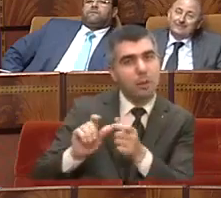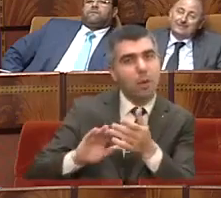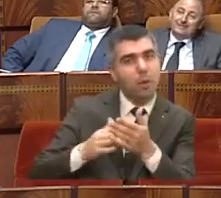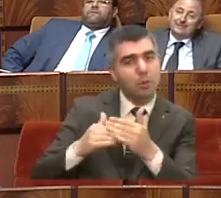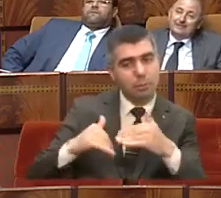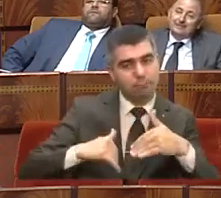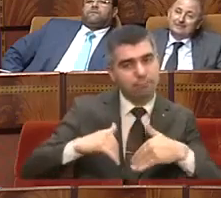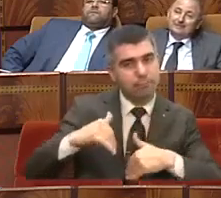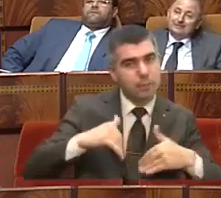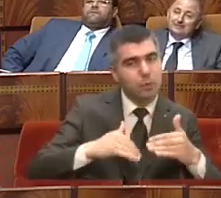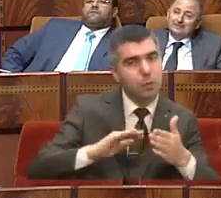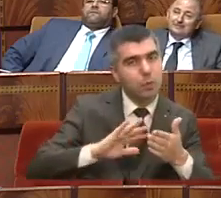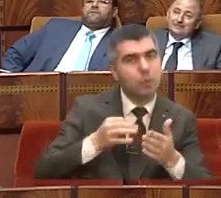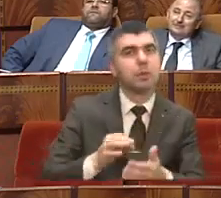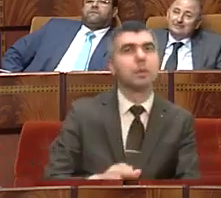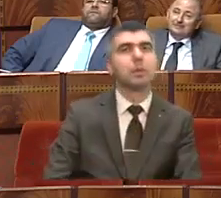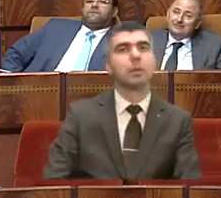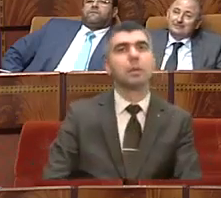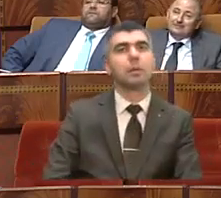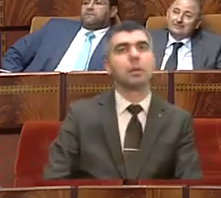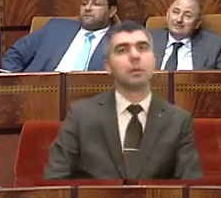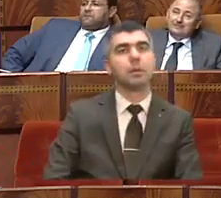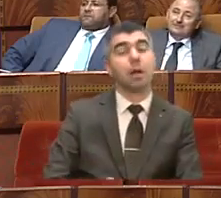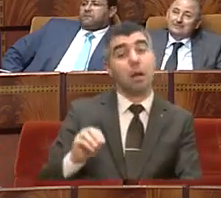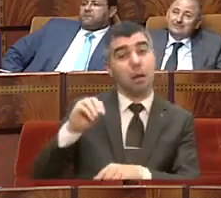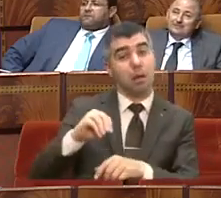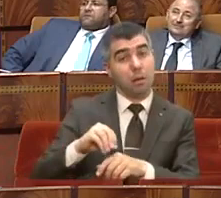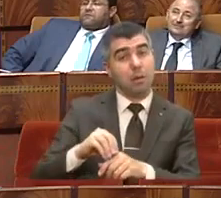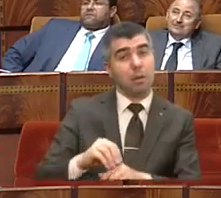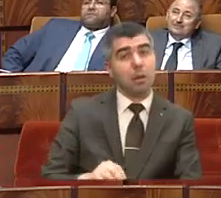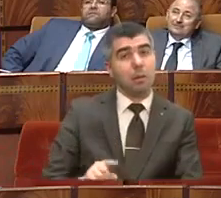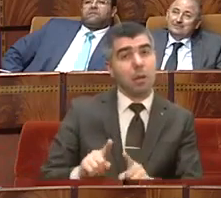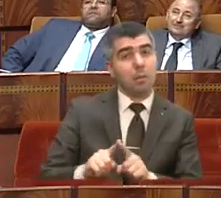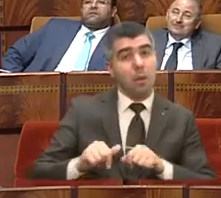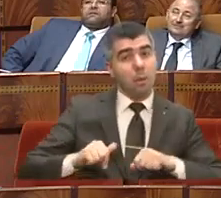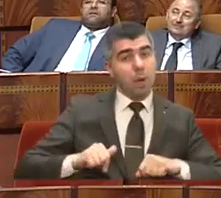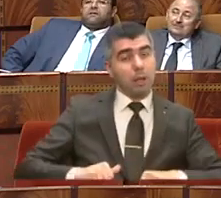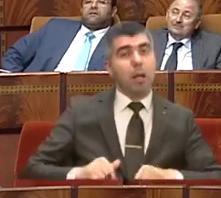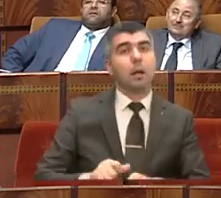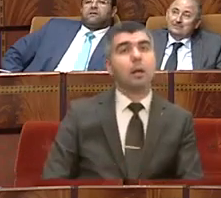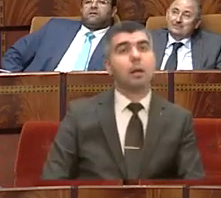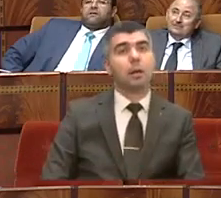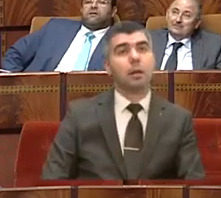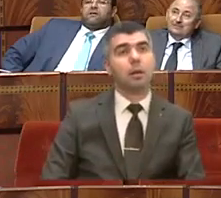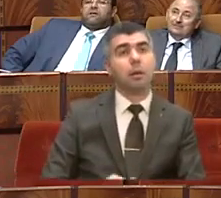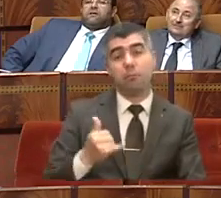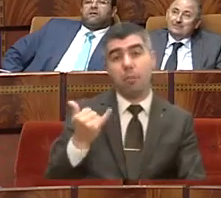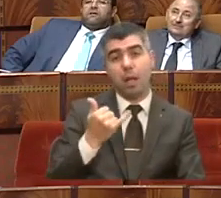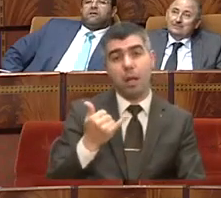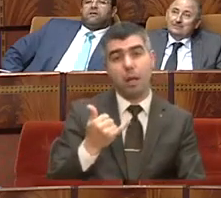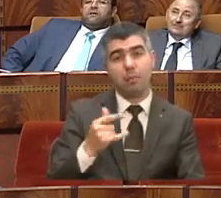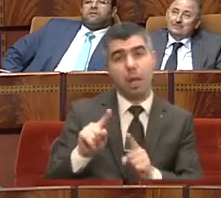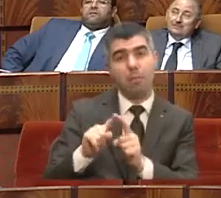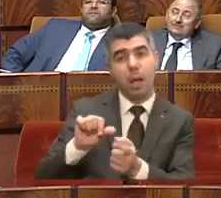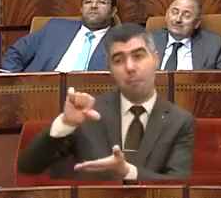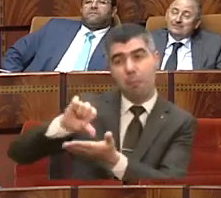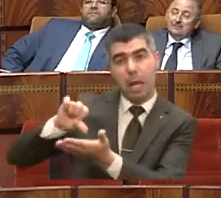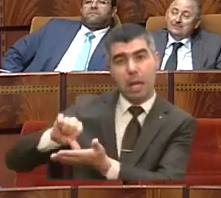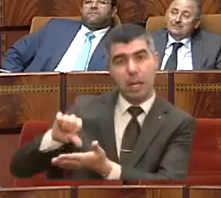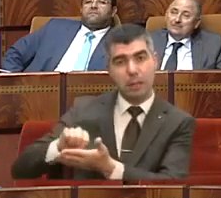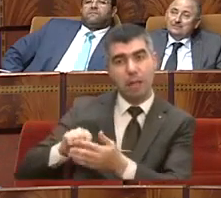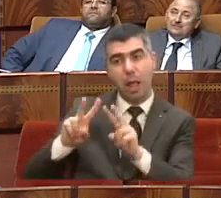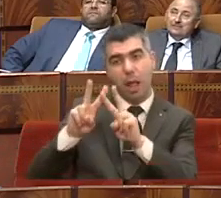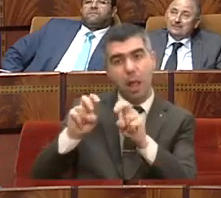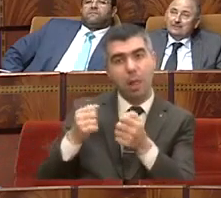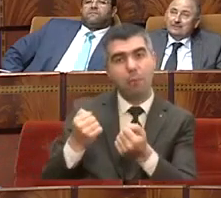المرورية كما يجب. السيد كتيب الدولة، احنا كنشوفوا هذه المراكز ديال المراقبة التقنية كاين واحد